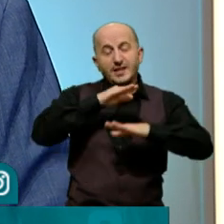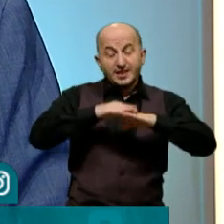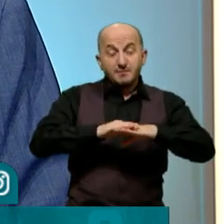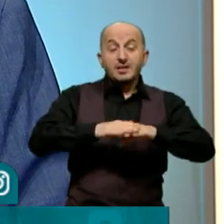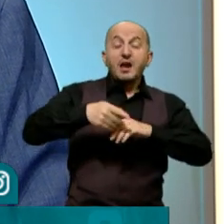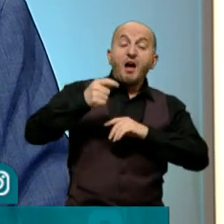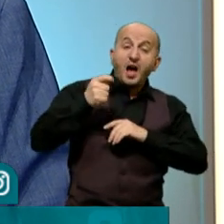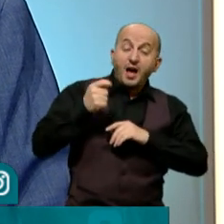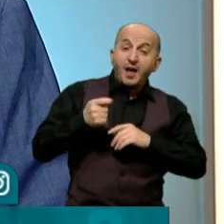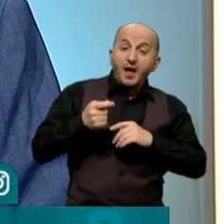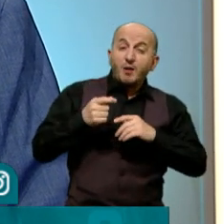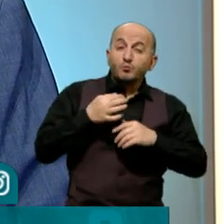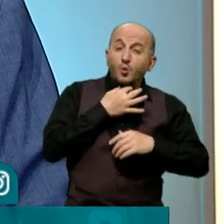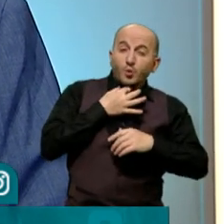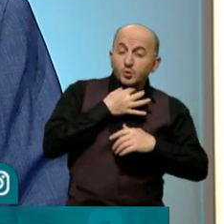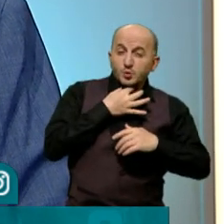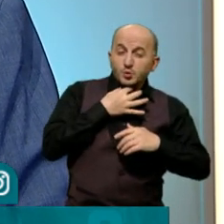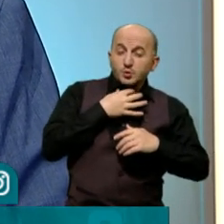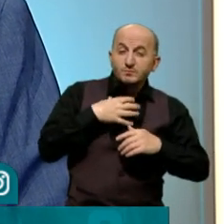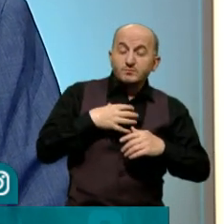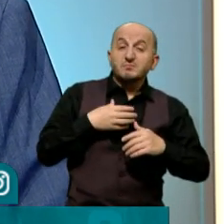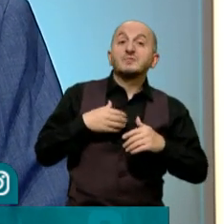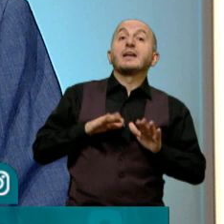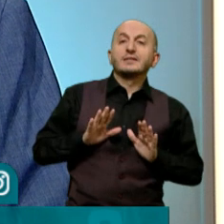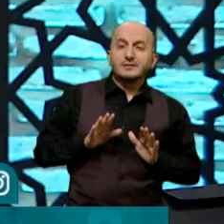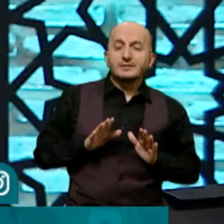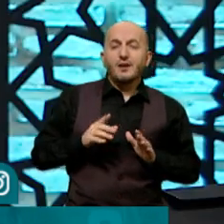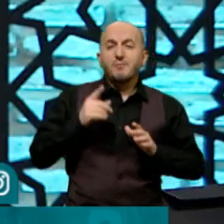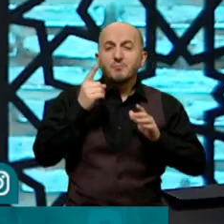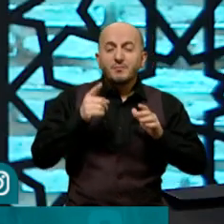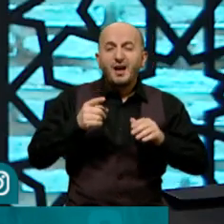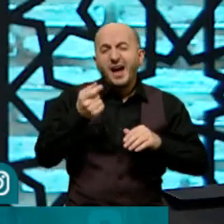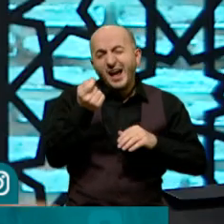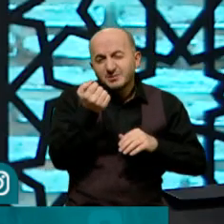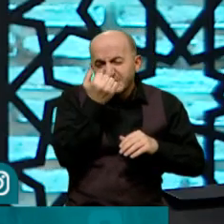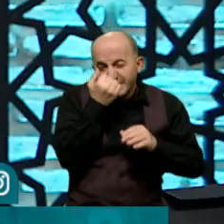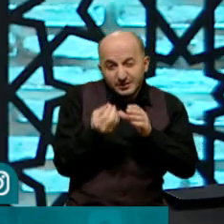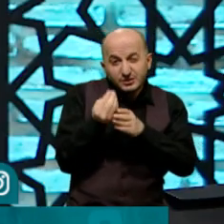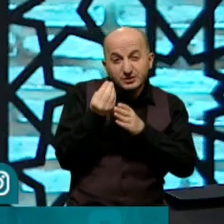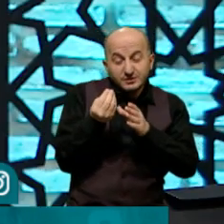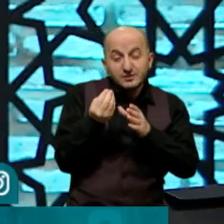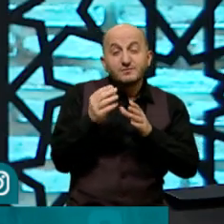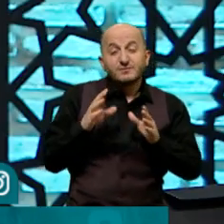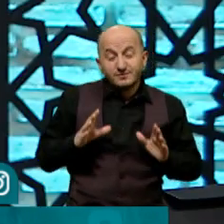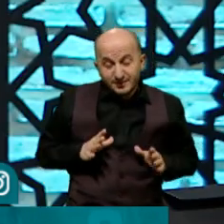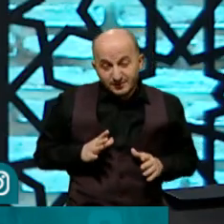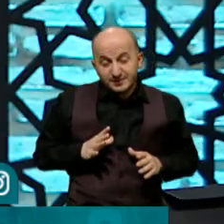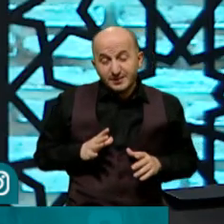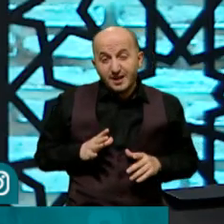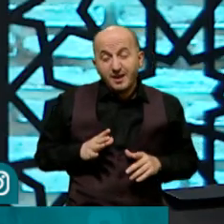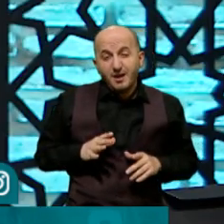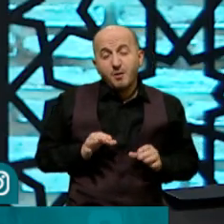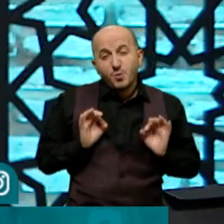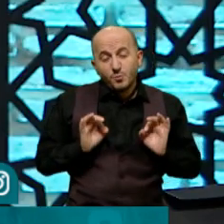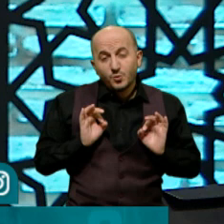hakikaten bu özür buna girmiyorsa, yani bir namaz, yani az bir kanama varsa, az bir kanama varsa, yani